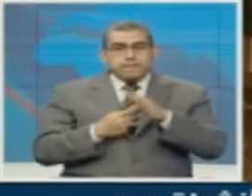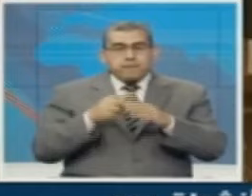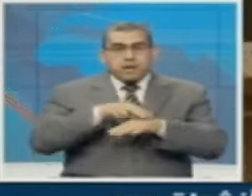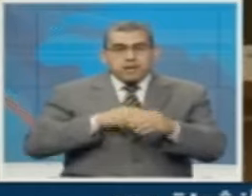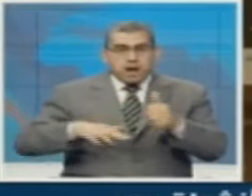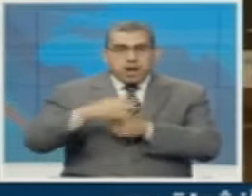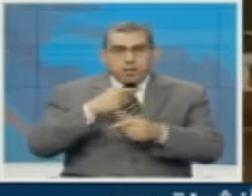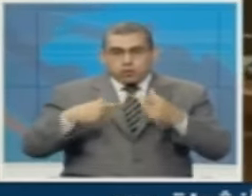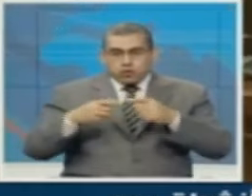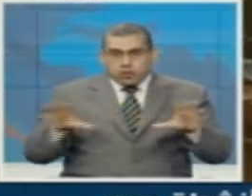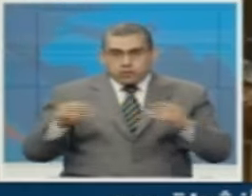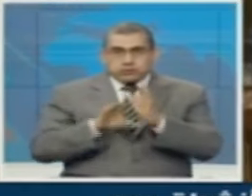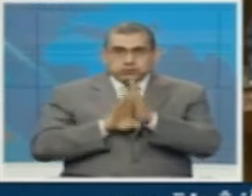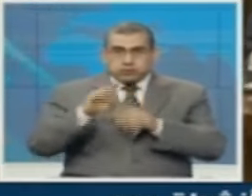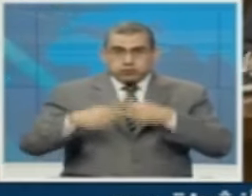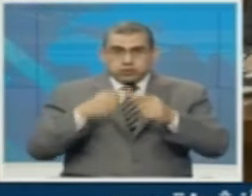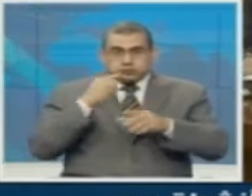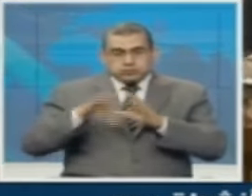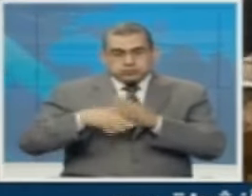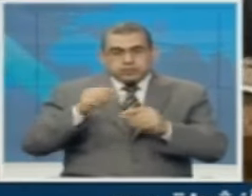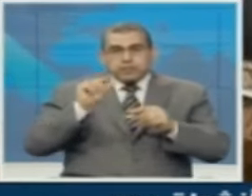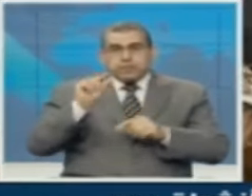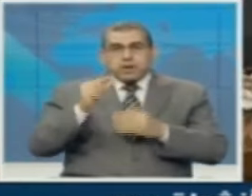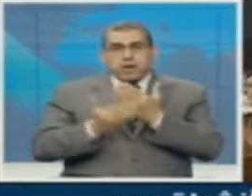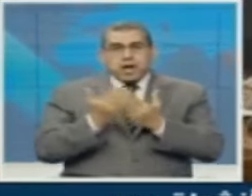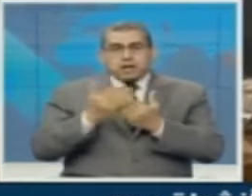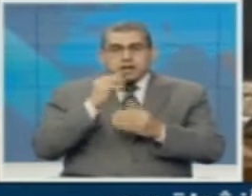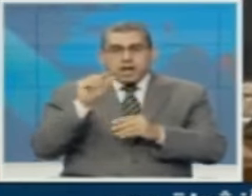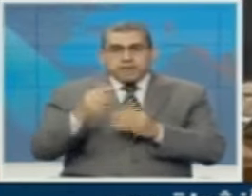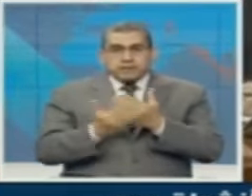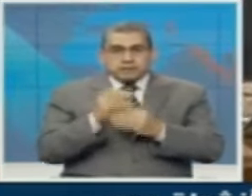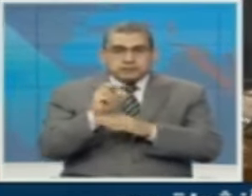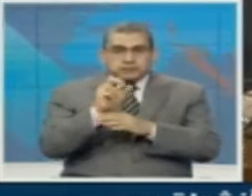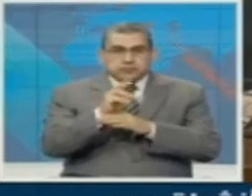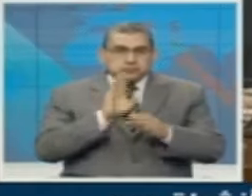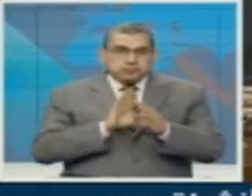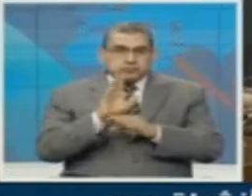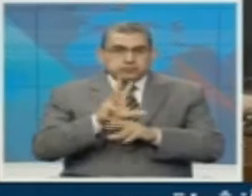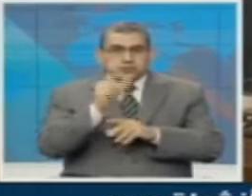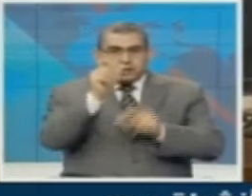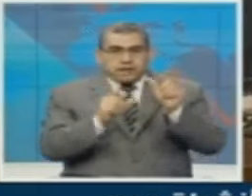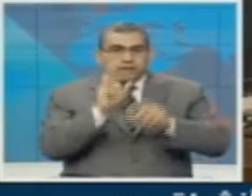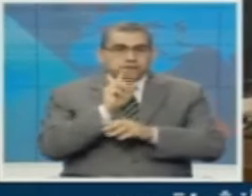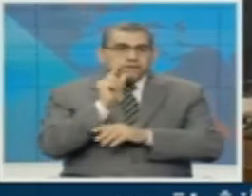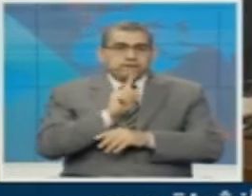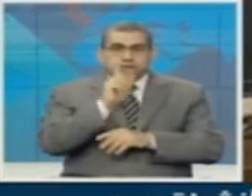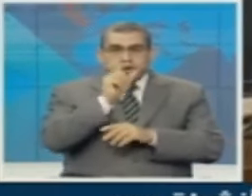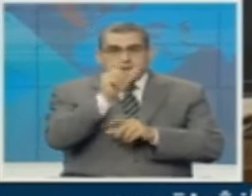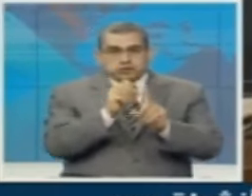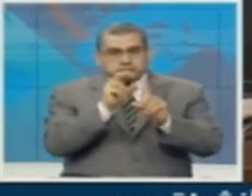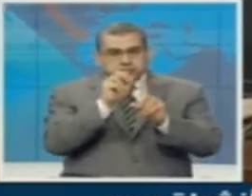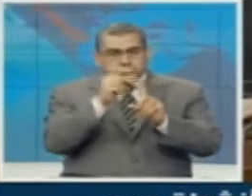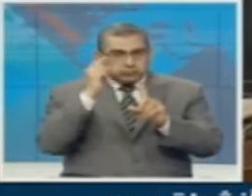للحوكمة والتنمية المستدامة بتصميم وتنفيذ الأنشطة المتعلقة بتنمية وتطوير القدرات البشرية، إلى